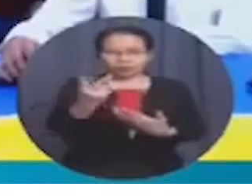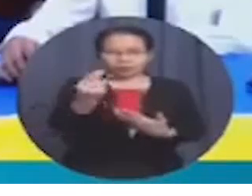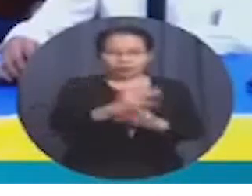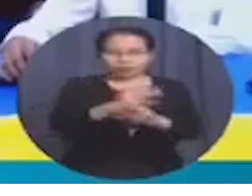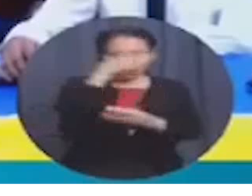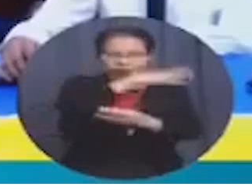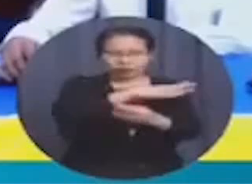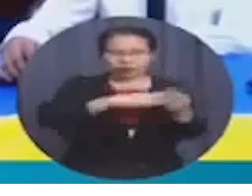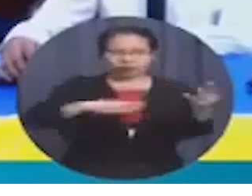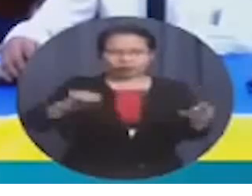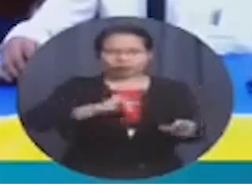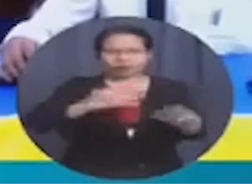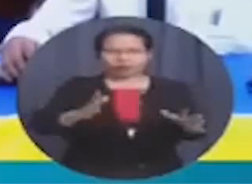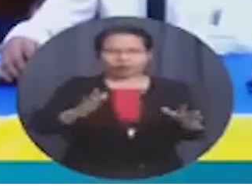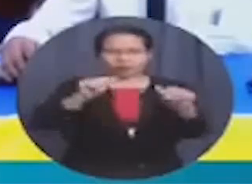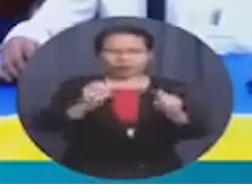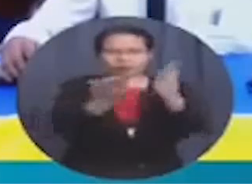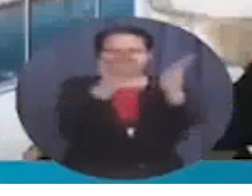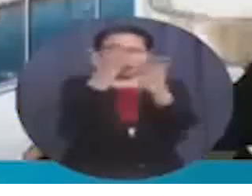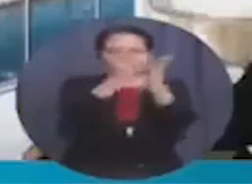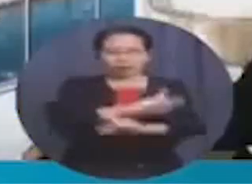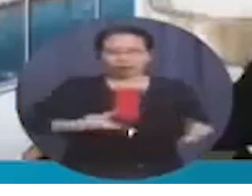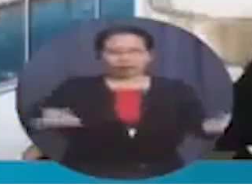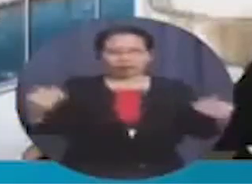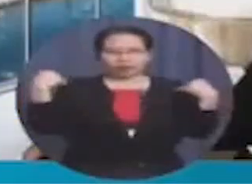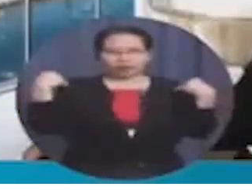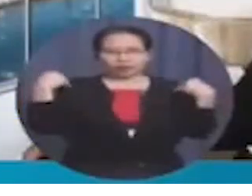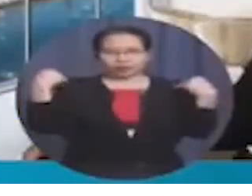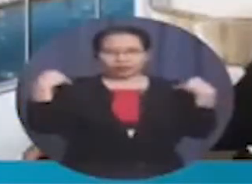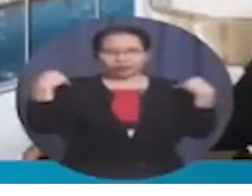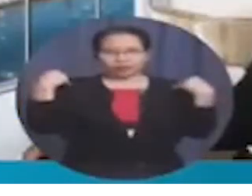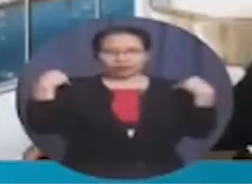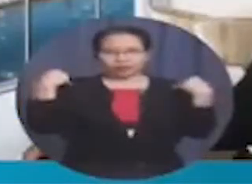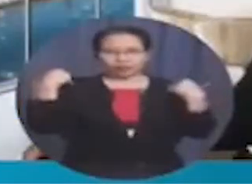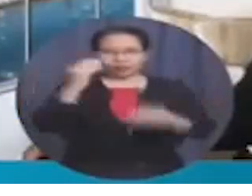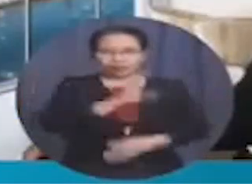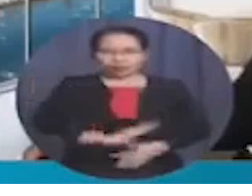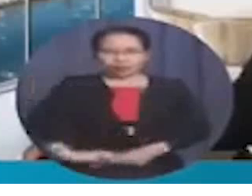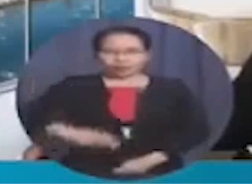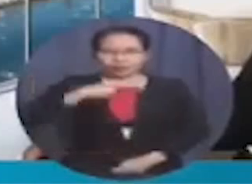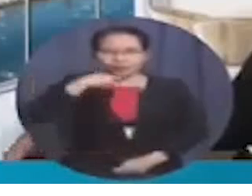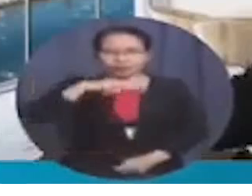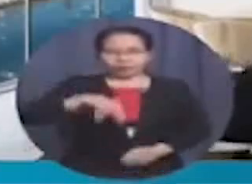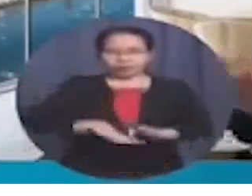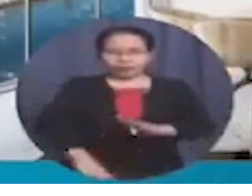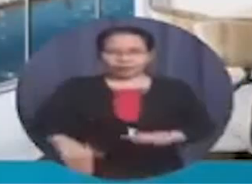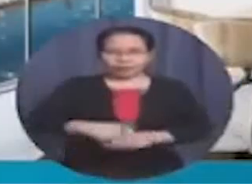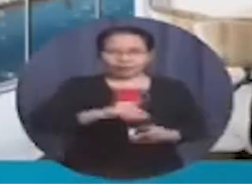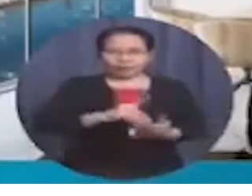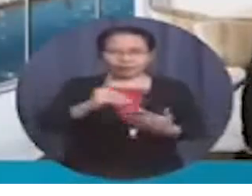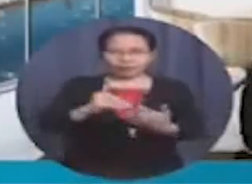ko na yan eh sa internet eh. Meron na tayong record niya na si Kristo hindi pinanganak ng Disyembre. Ang